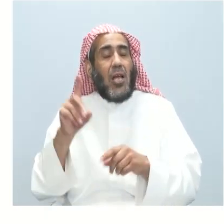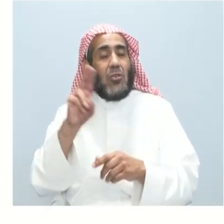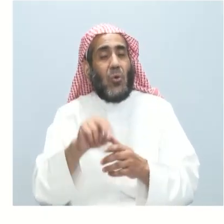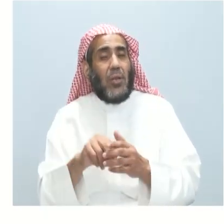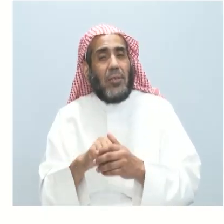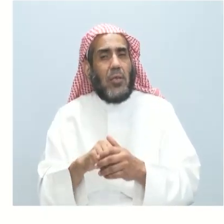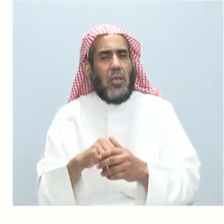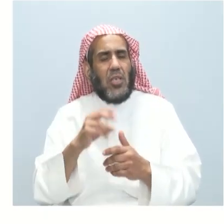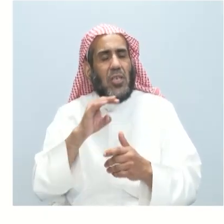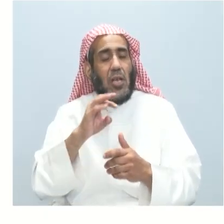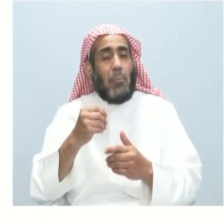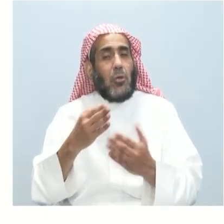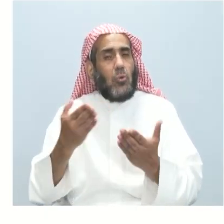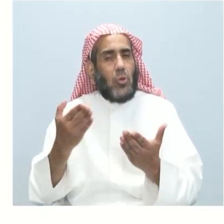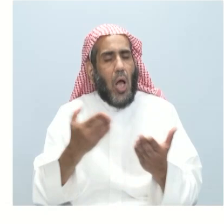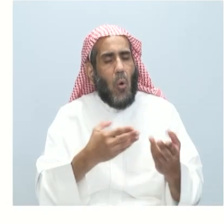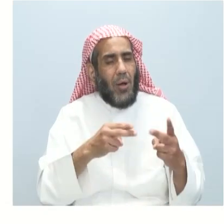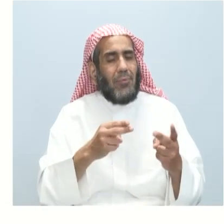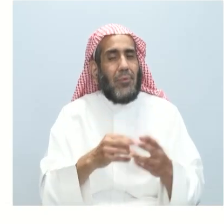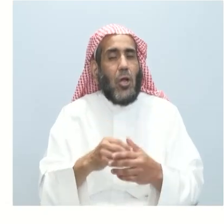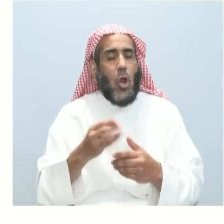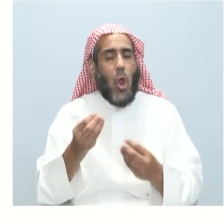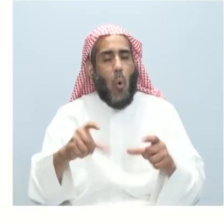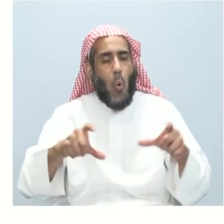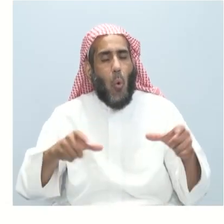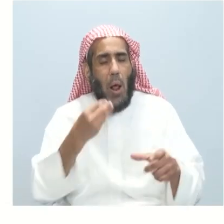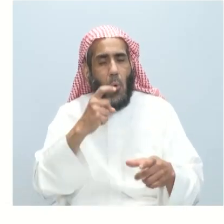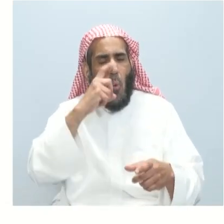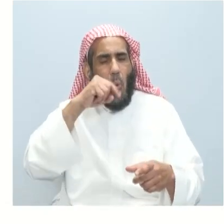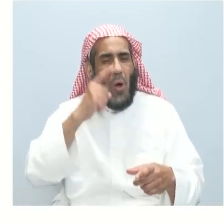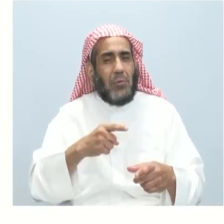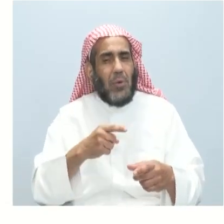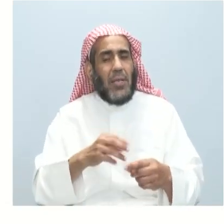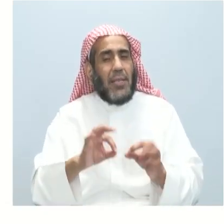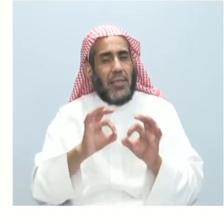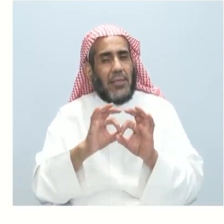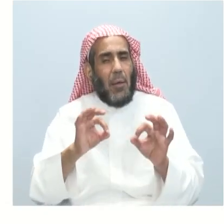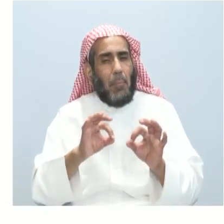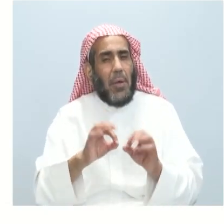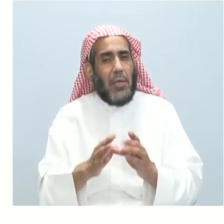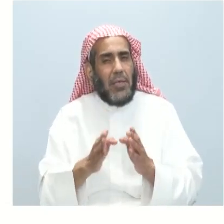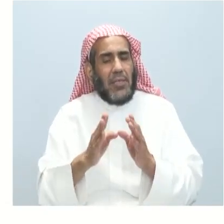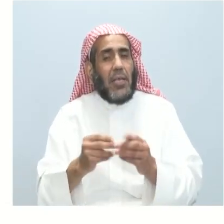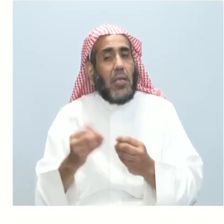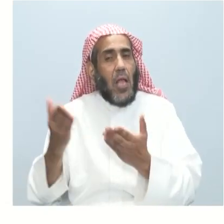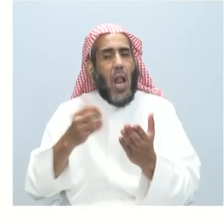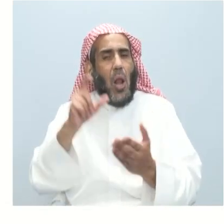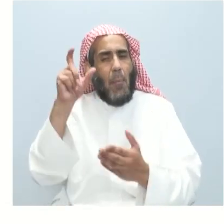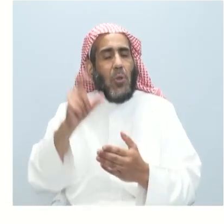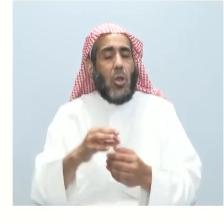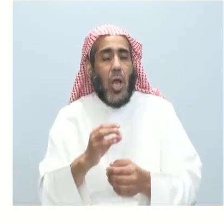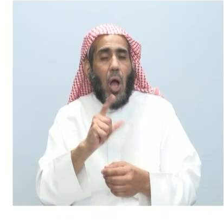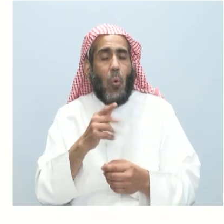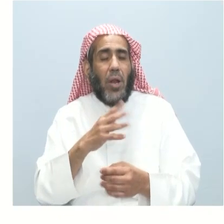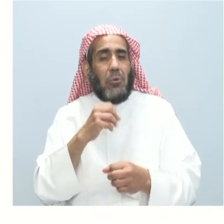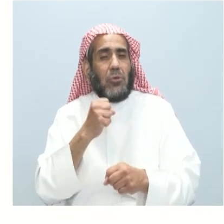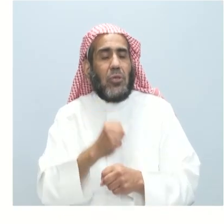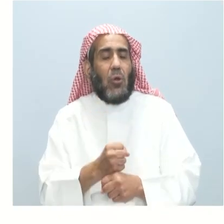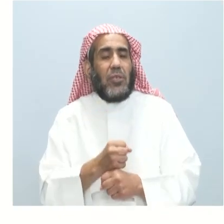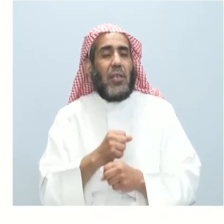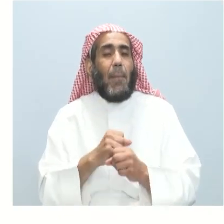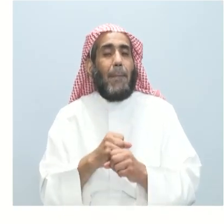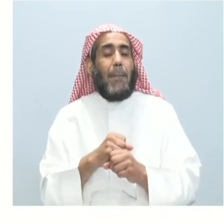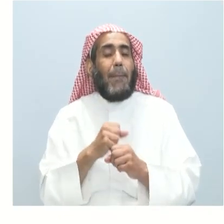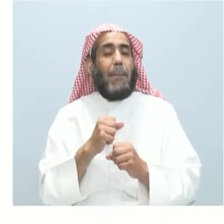السؤال اجابه الدعوه لوليمه العرس واجبه اذا تم تعيين المدعو لماذا لقول النبي صلى